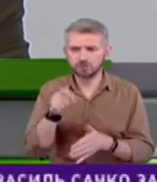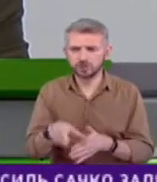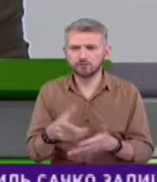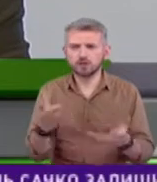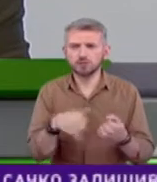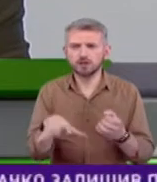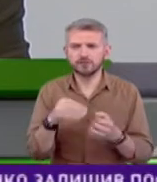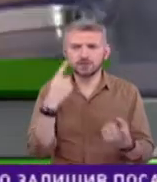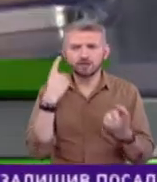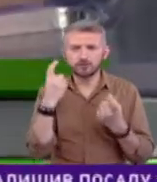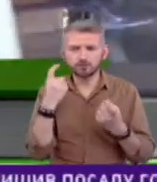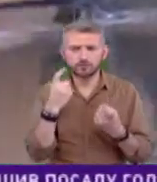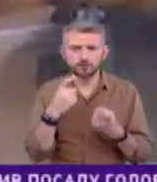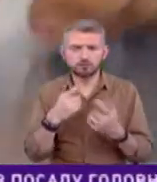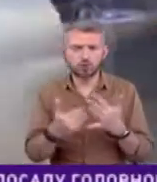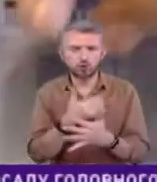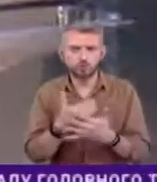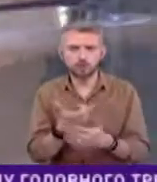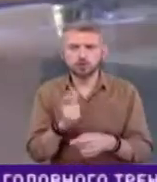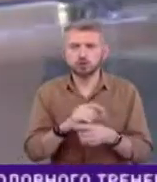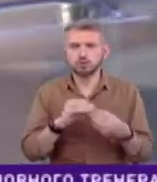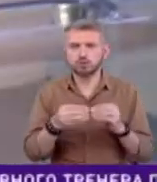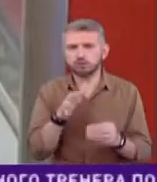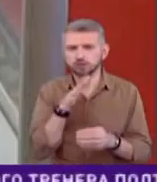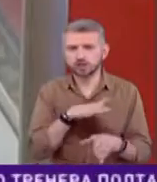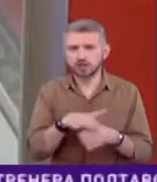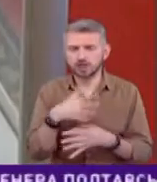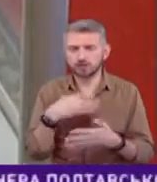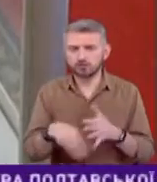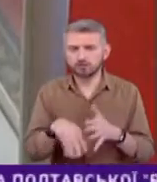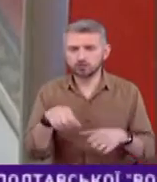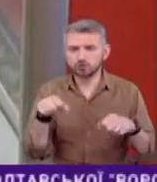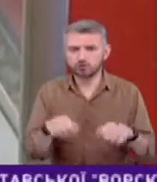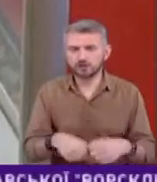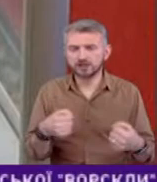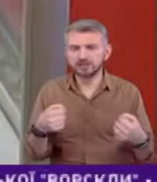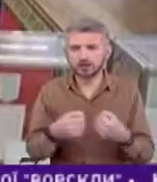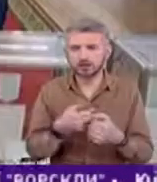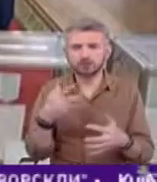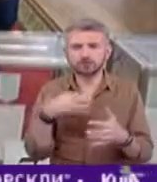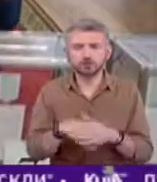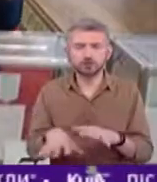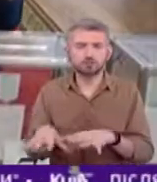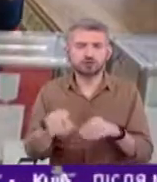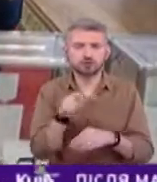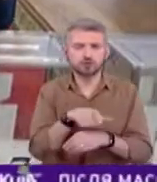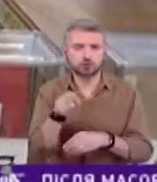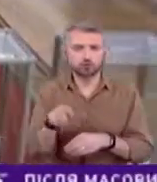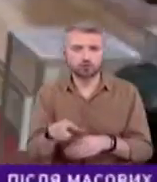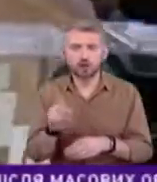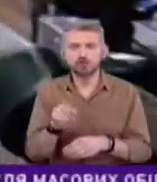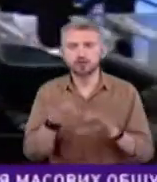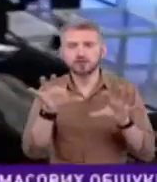відомості періодичного поновлення. Ще з більшими проблемами під час реалізації свого виборчого права стикаються внутрішньо переміщені особи,